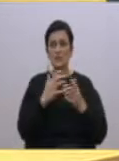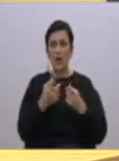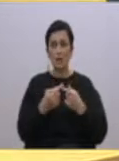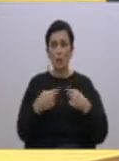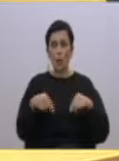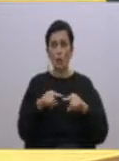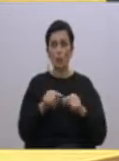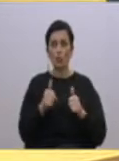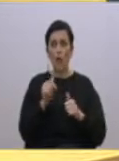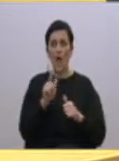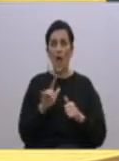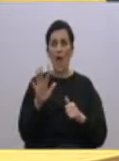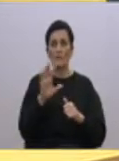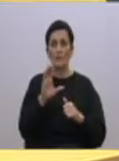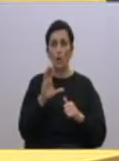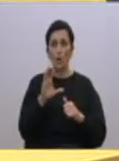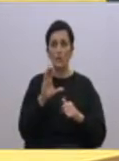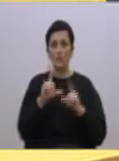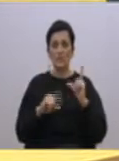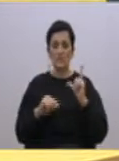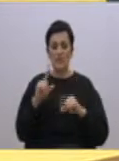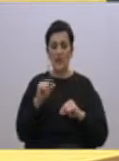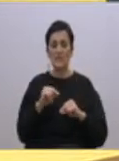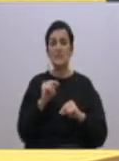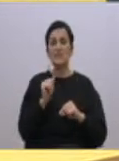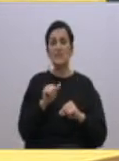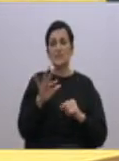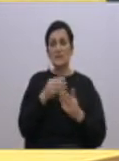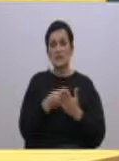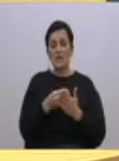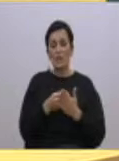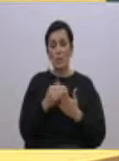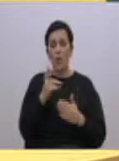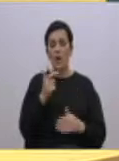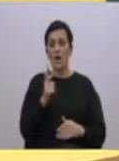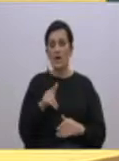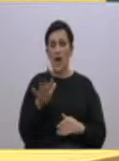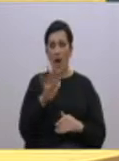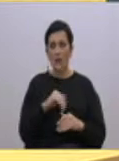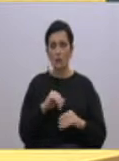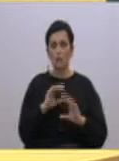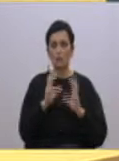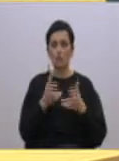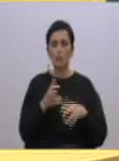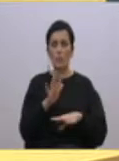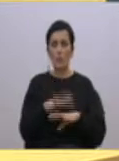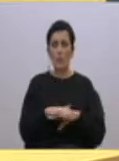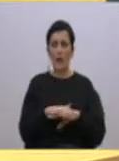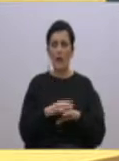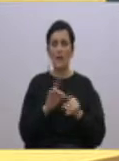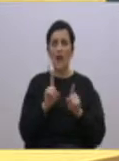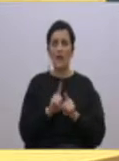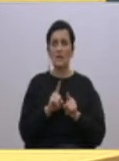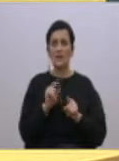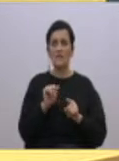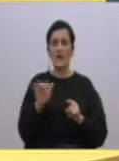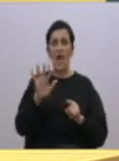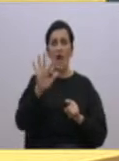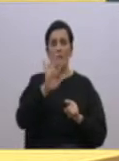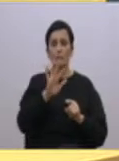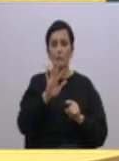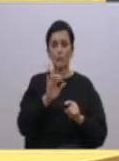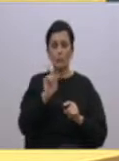ორგანიზაციებთან, როგორიცაა ევროსტატი, საერთაშორისო სავალუტო ფონდი, გაერო, მსოფლიო ბანკი, ასევე ევროპის ქვეყნების